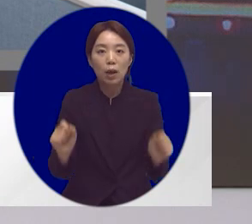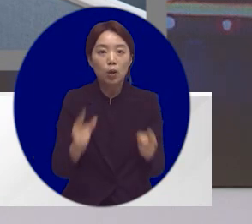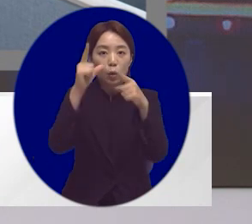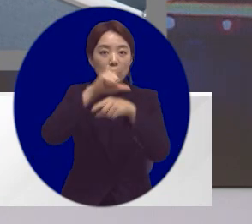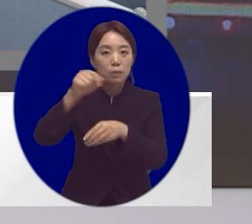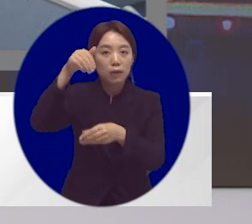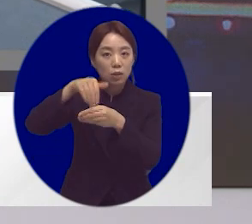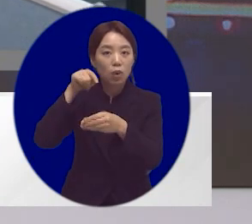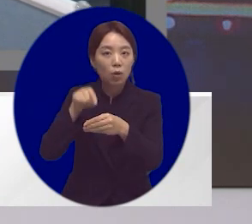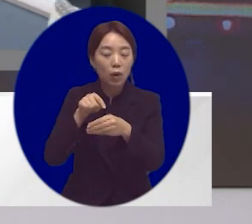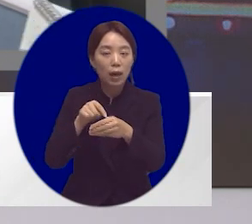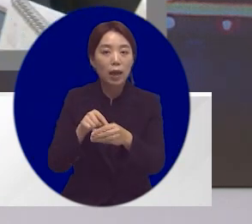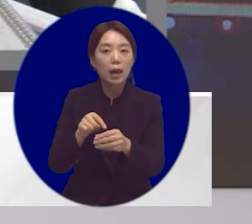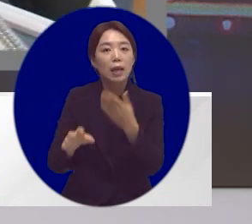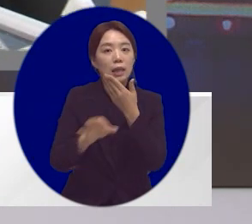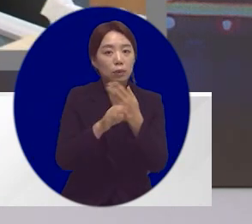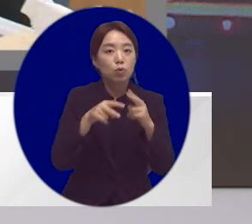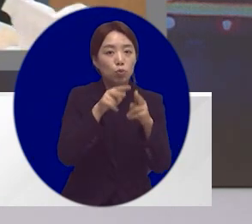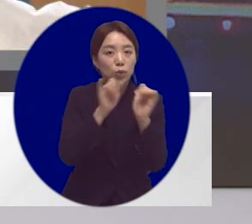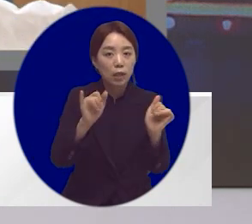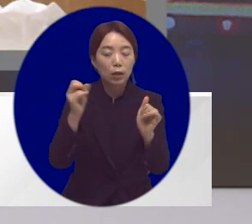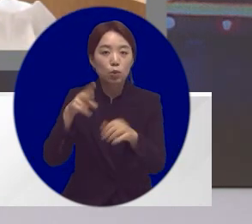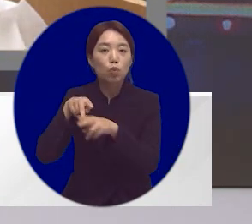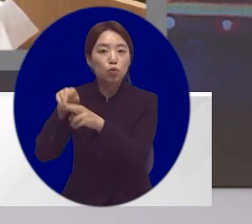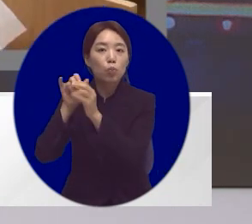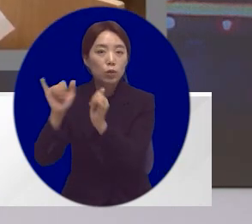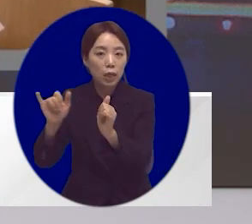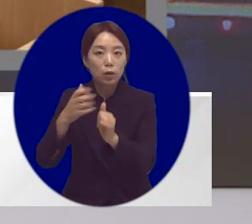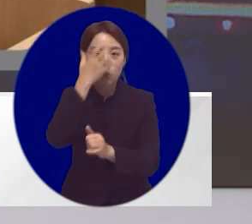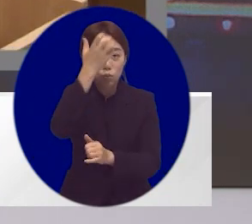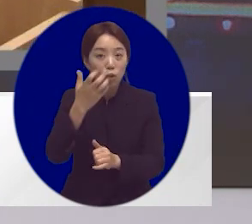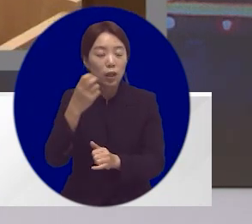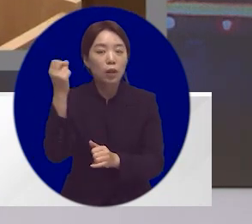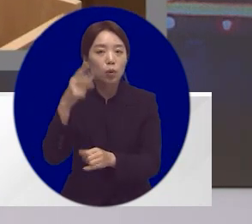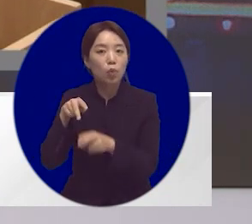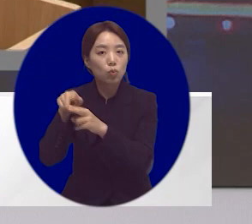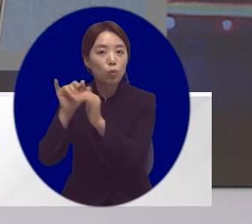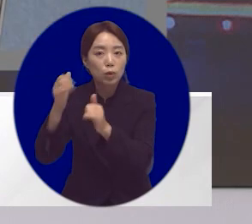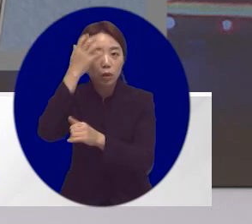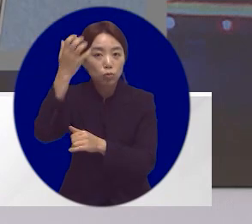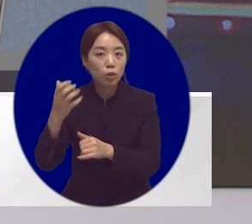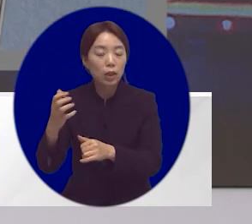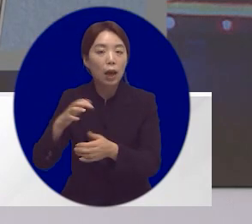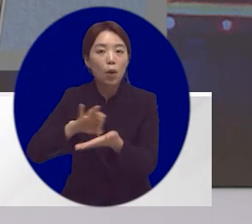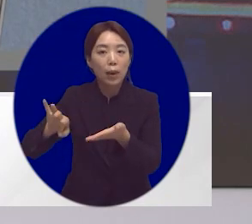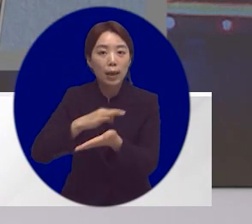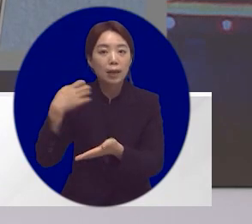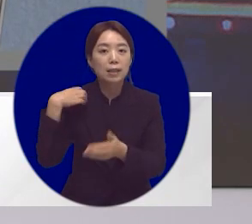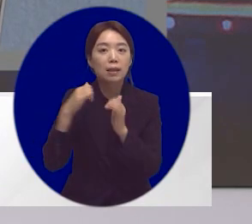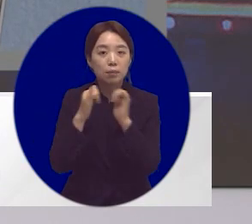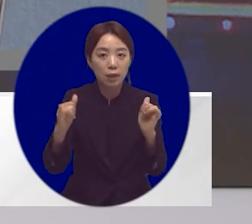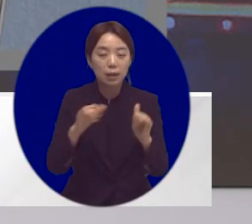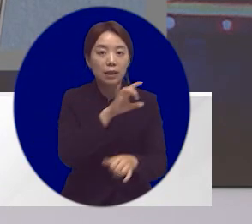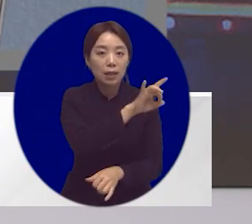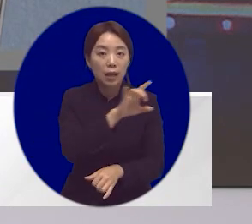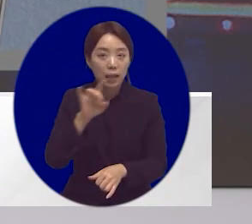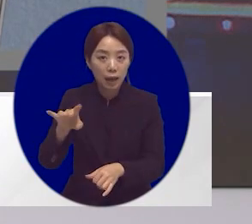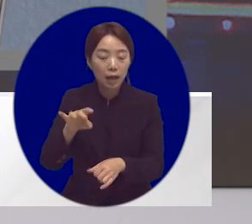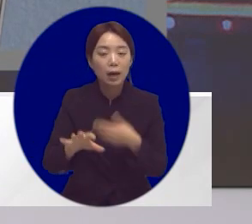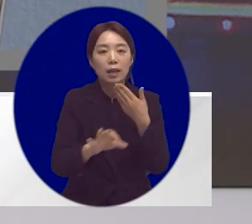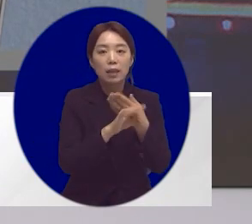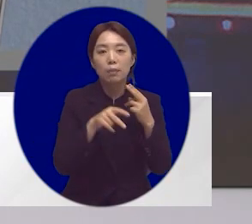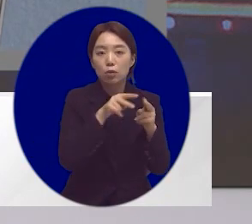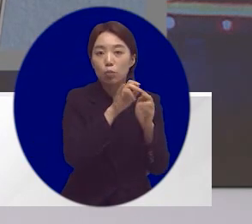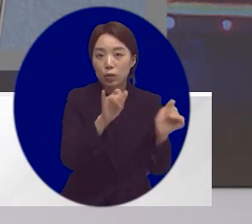전국 동시지방선거의 예비후보자와 후보자, 예비후보자 후원회, 후보자 후원회의 회계 책임자는 각각